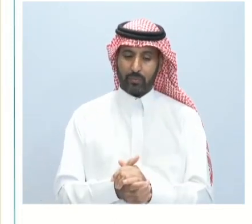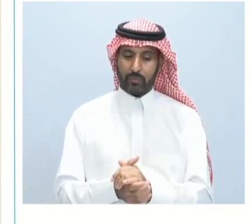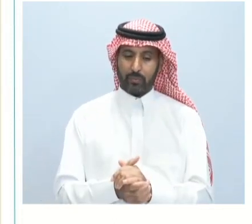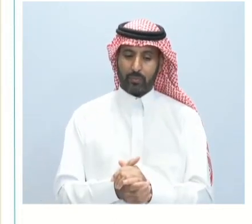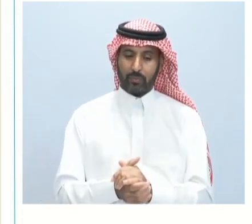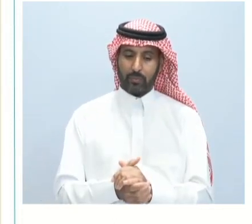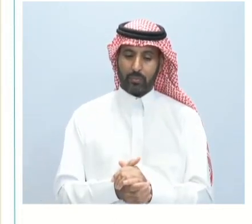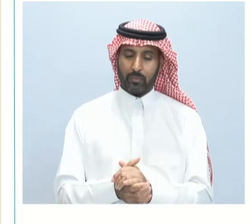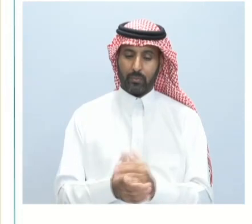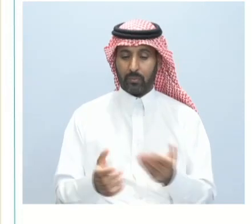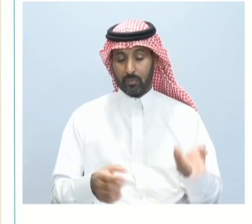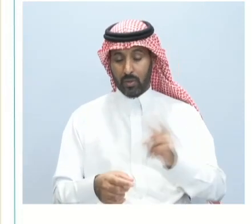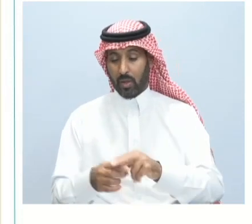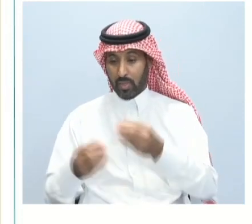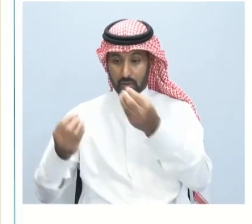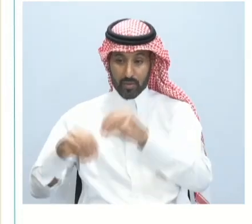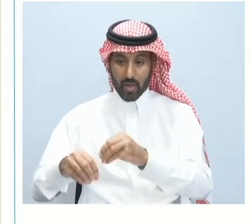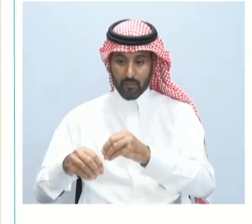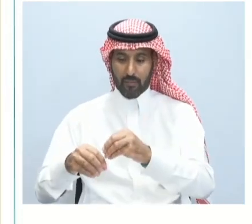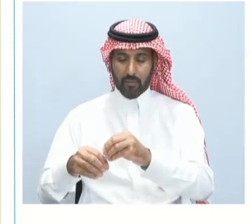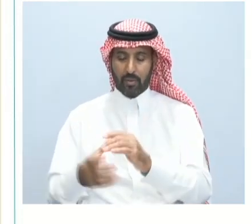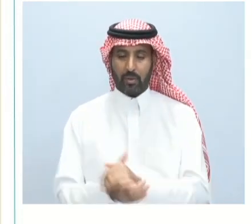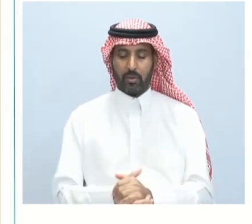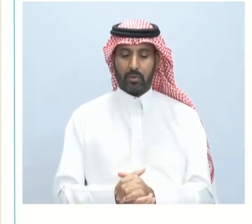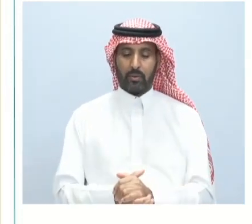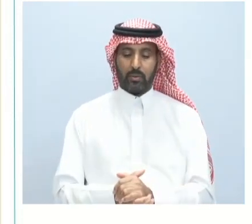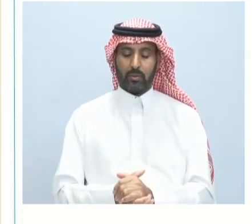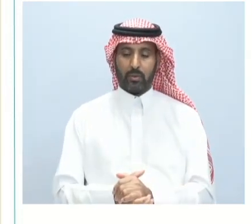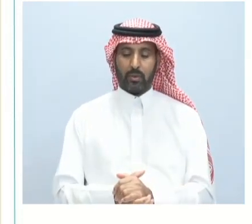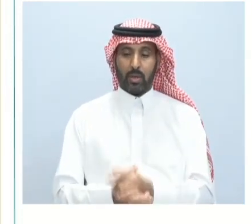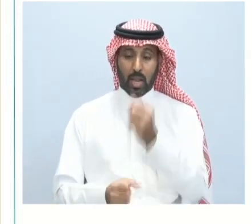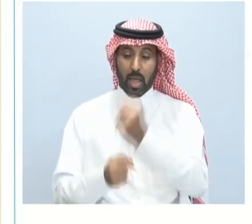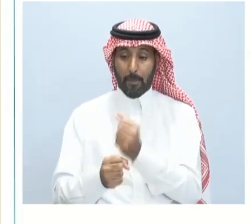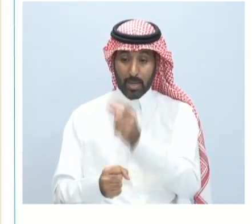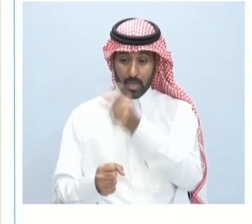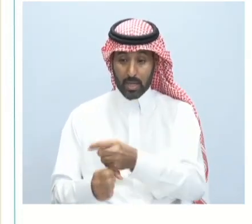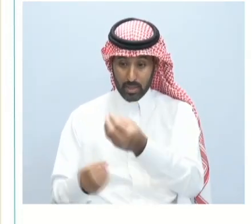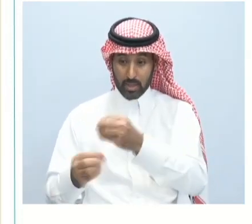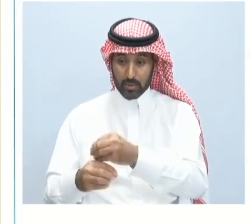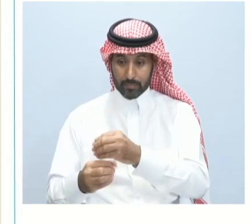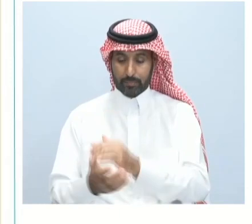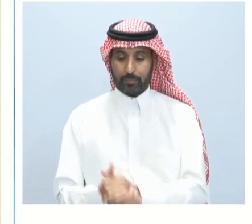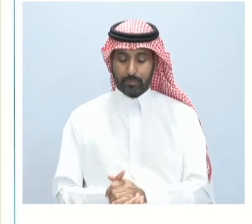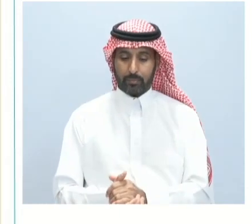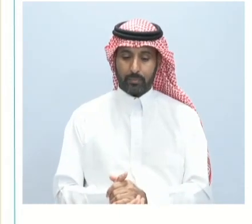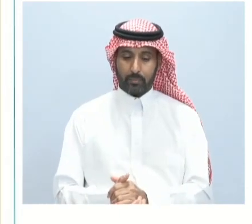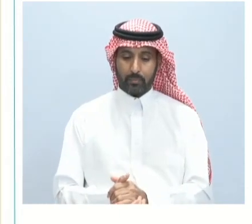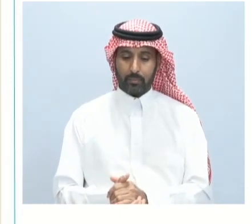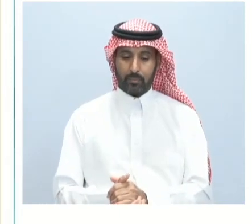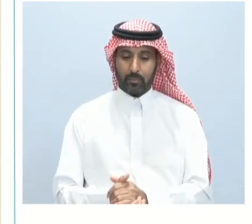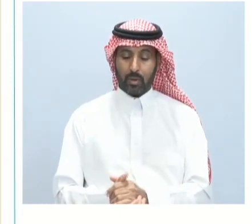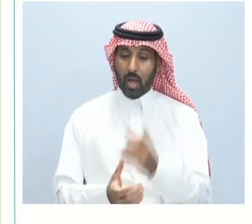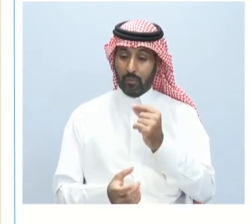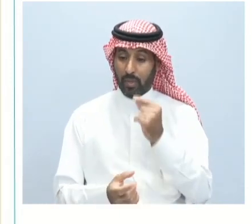هنا سنقوم هنا باضافه اضافه العامل الى